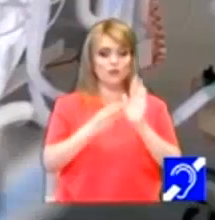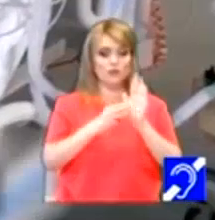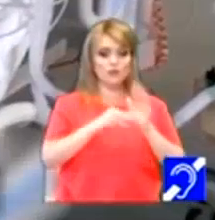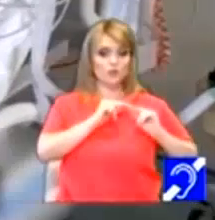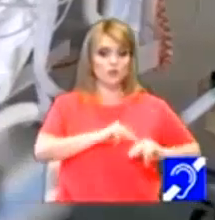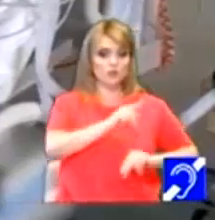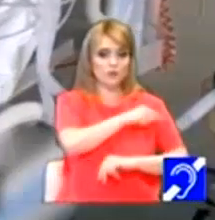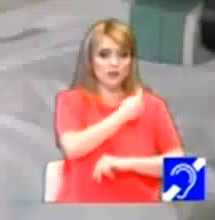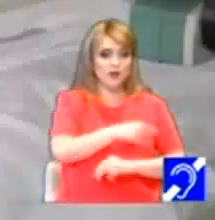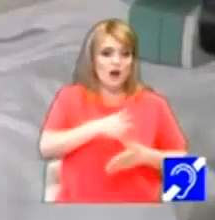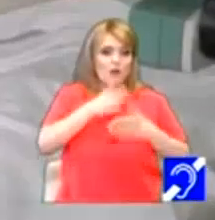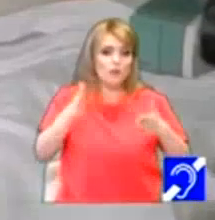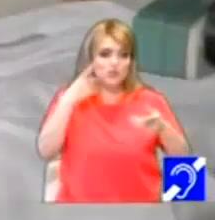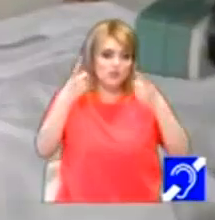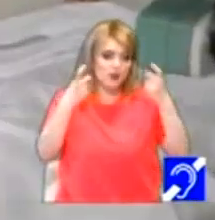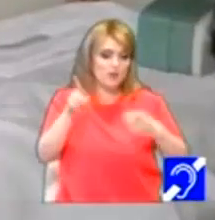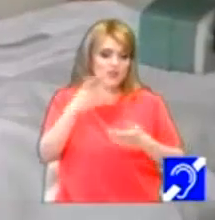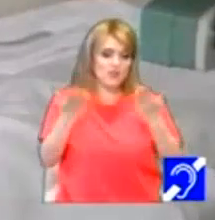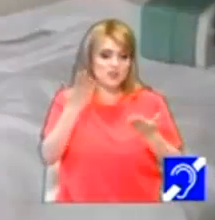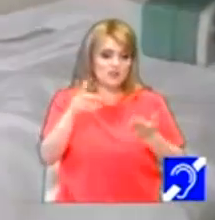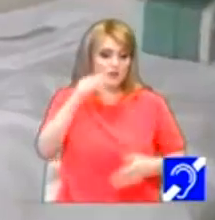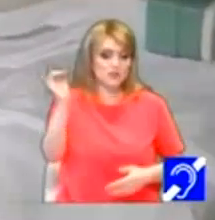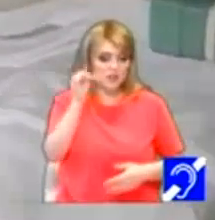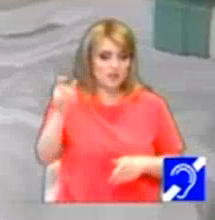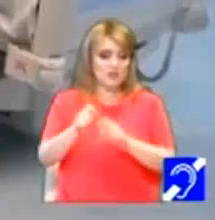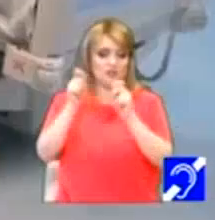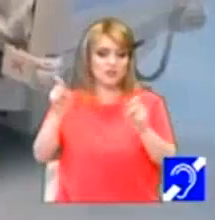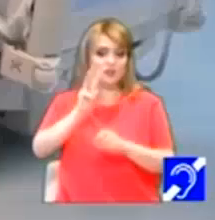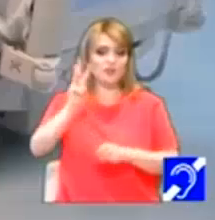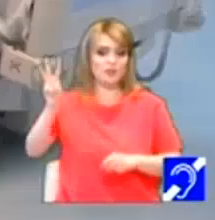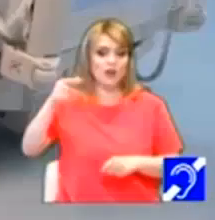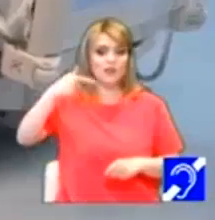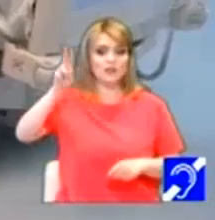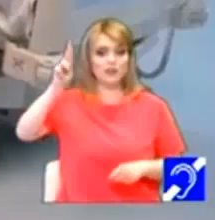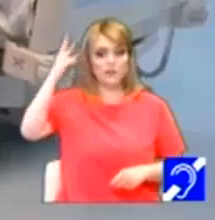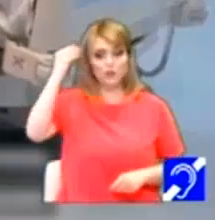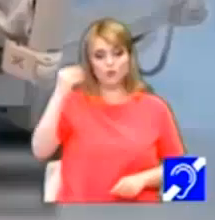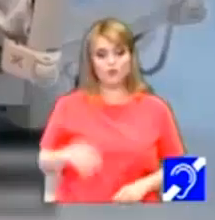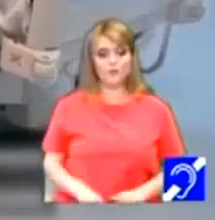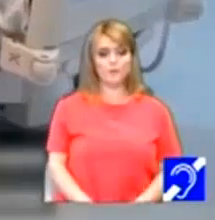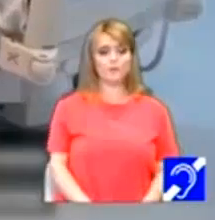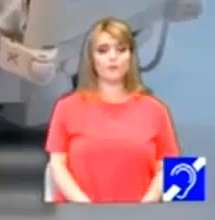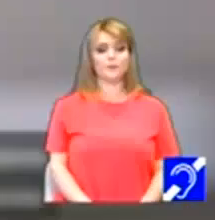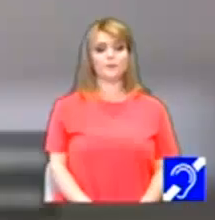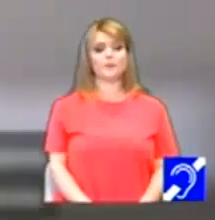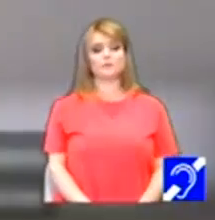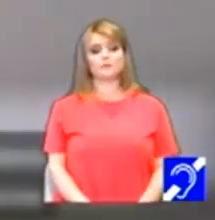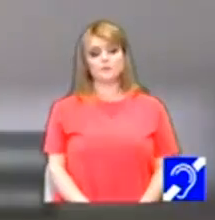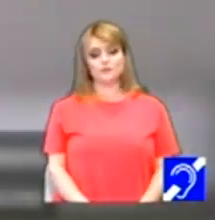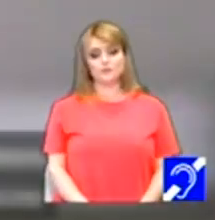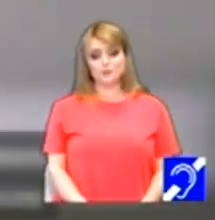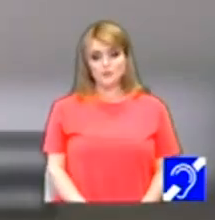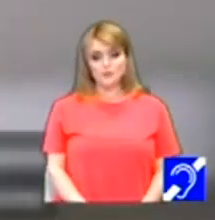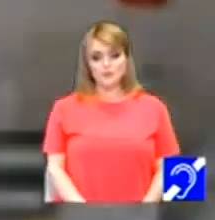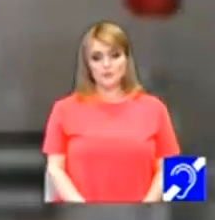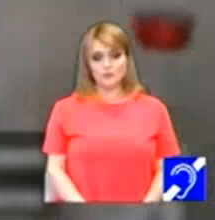medicale. Mai multe date despre pandemie, dar și măsuri de prevenire găsiți pe site-ul TVR Moldova la secțiunea COVID-19.